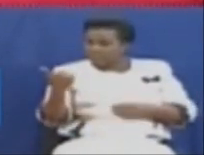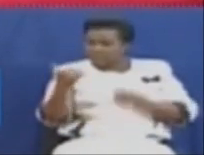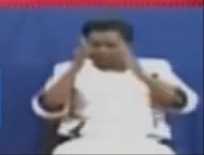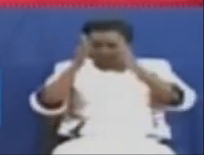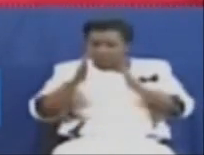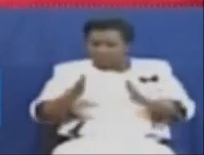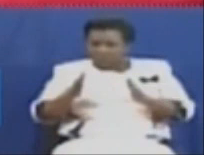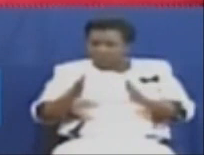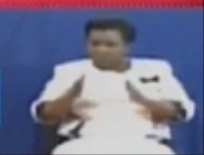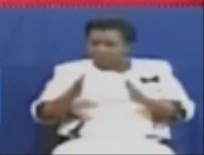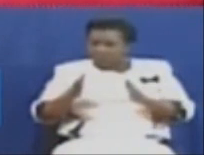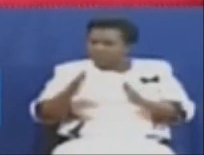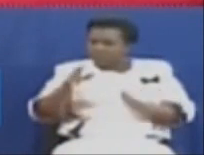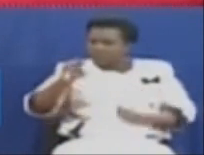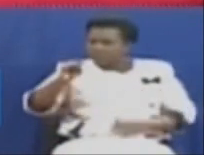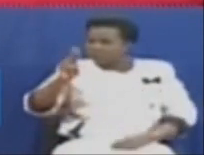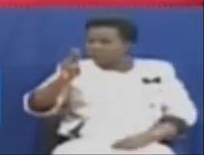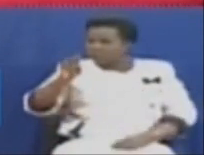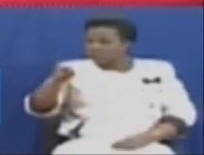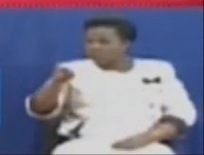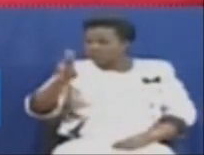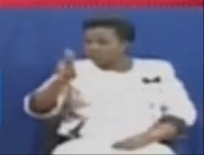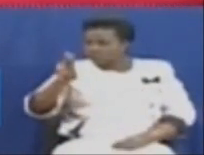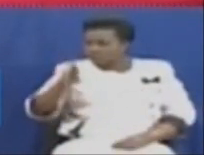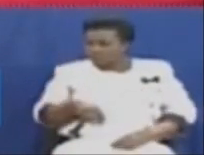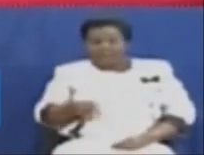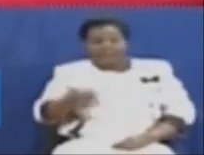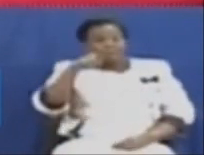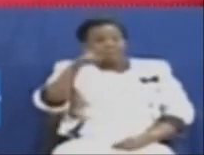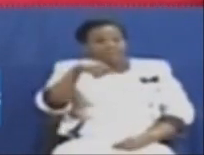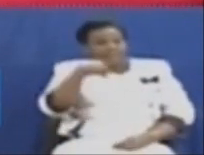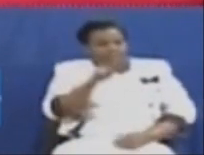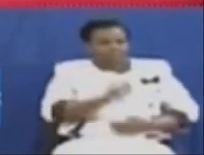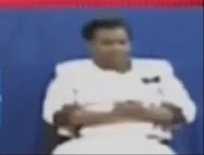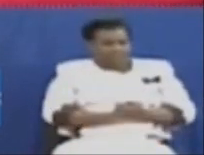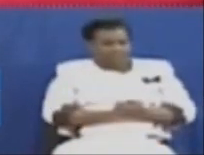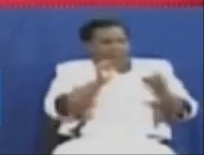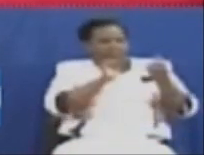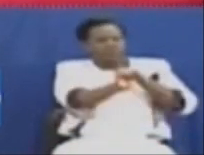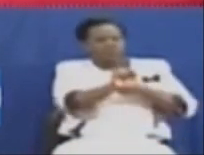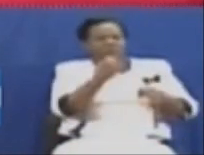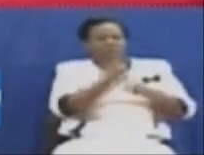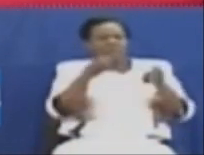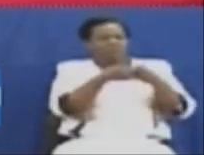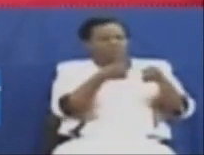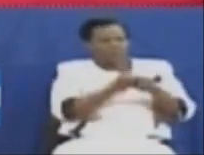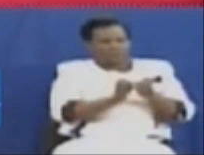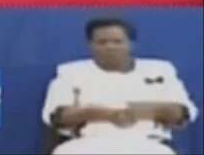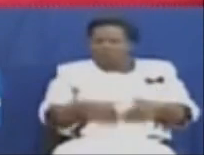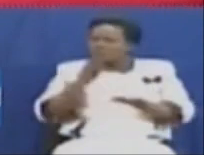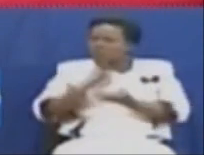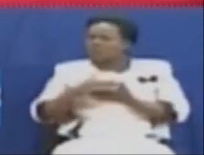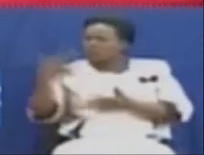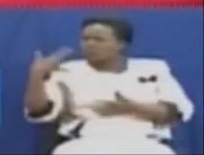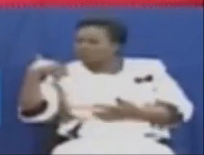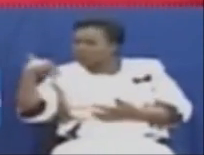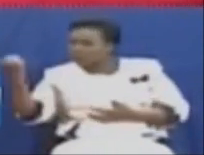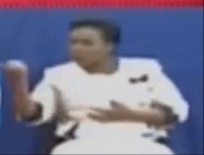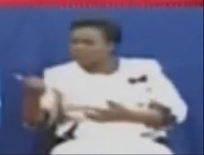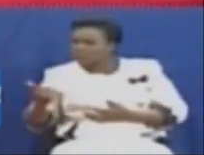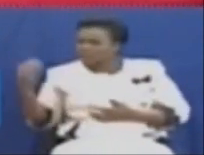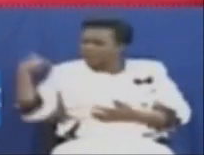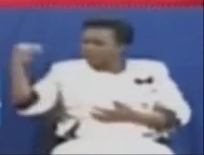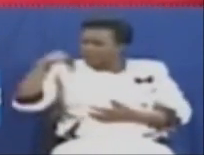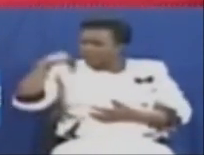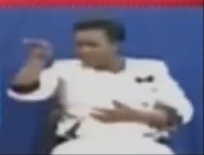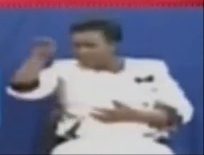tumezungumza, mkuu wa mkoa ameungana naye, mkuu wa polisi mkoa ameungana naye. Shida kama ziko